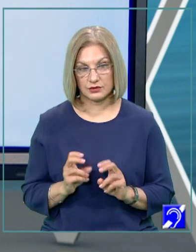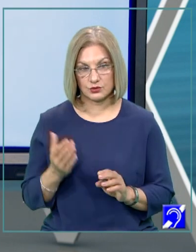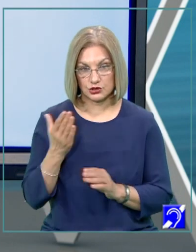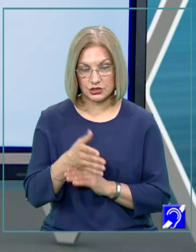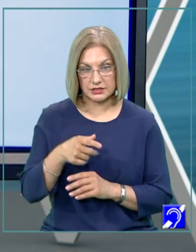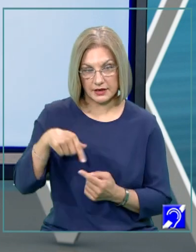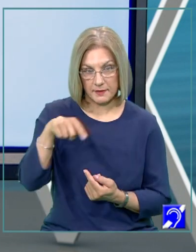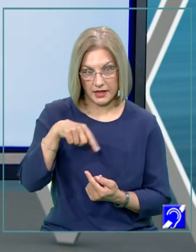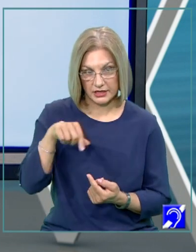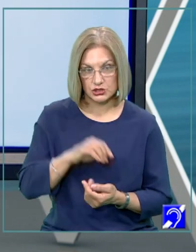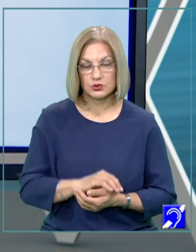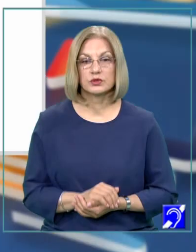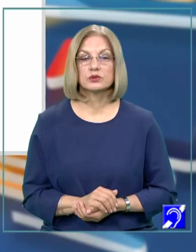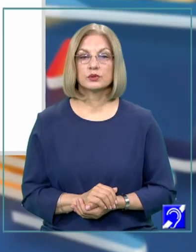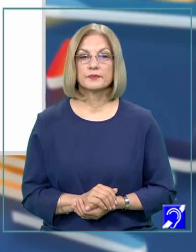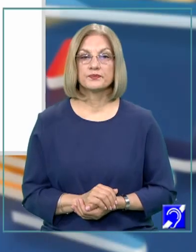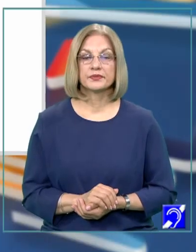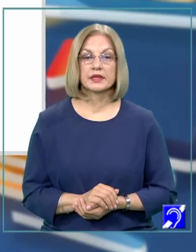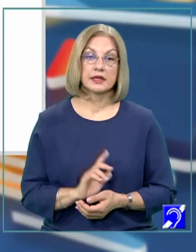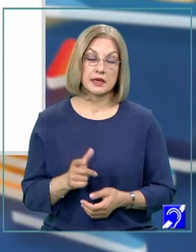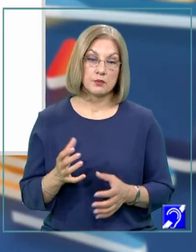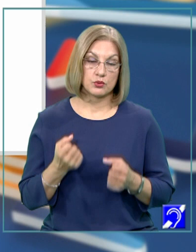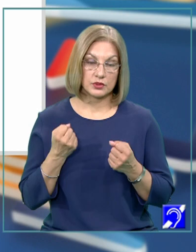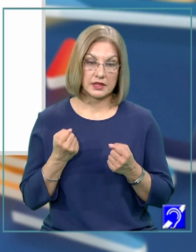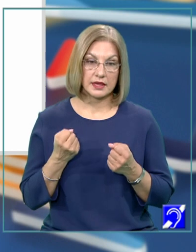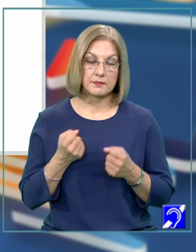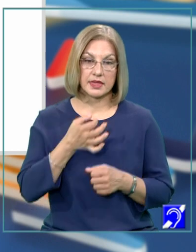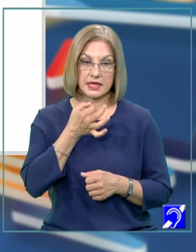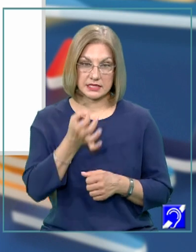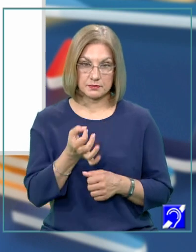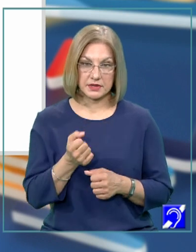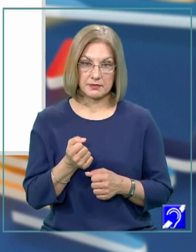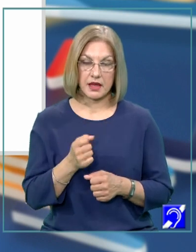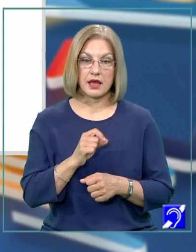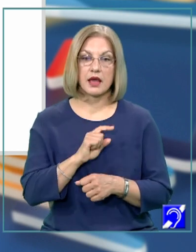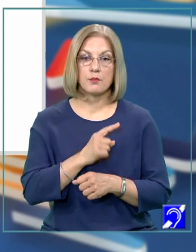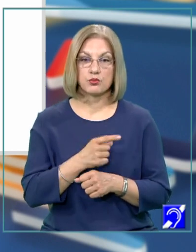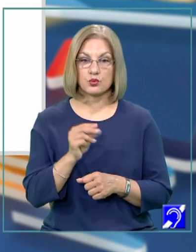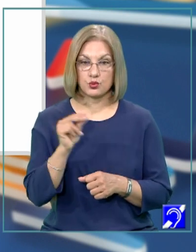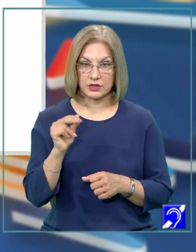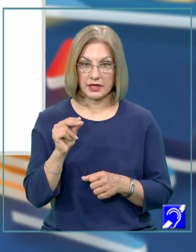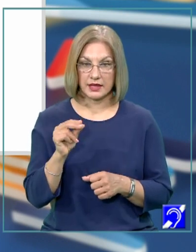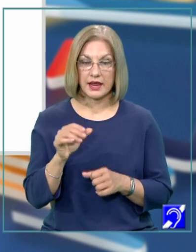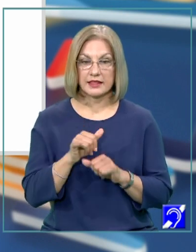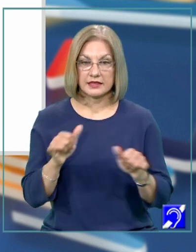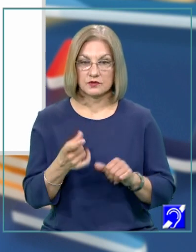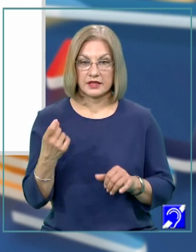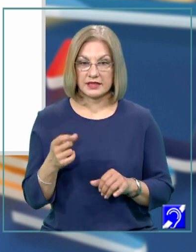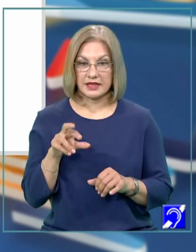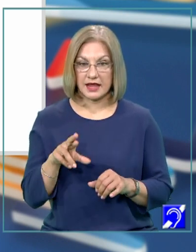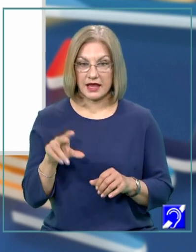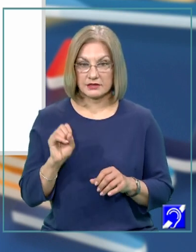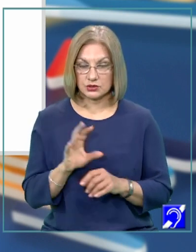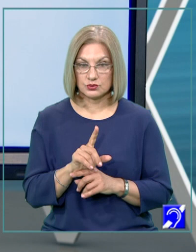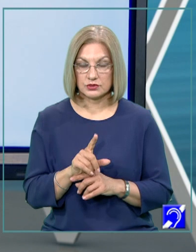respectivul circuit deci putem exprima puterea dezvoltată de sursă în